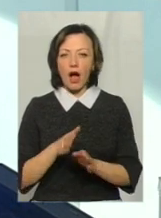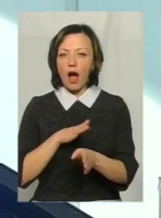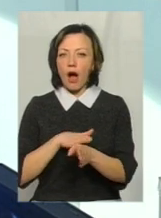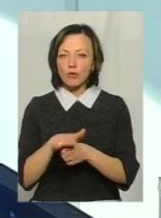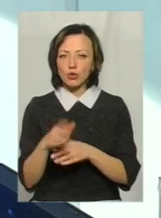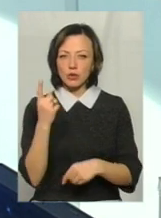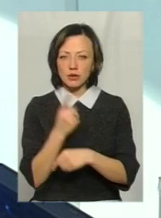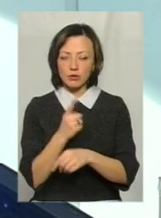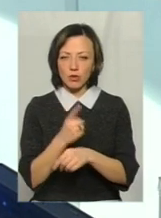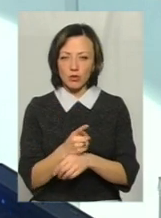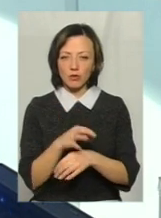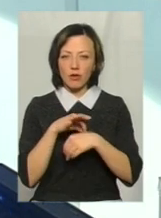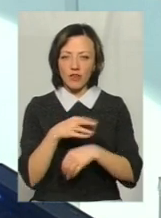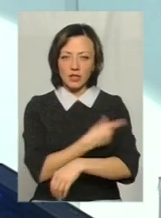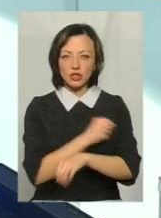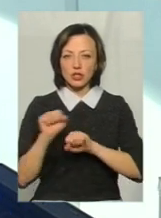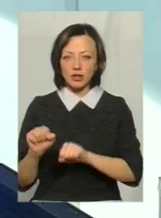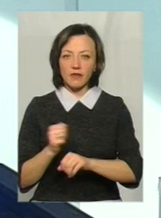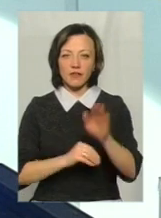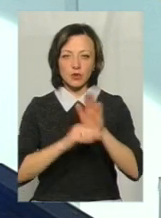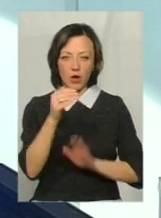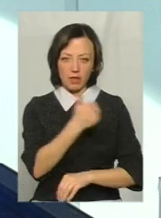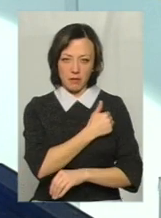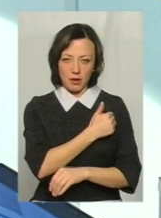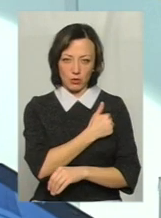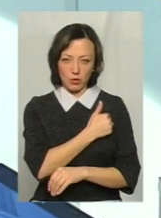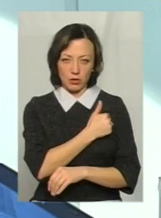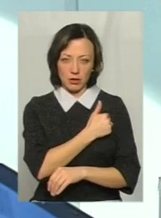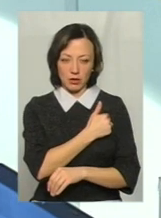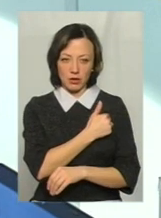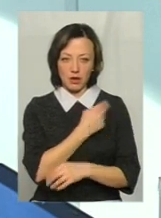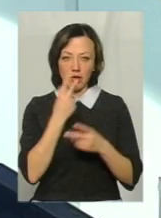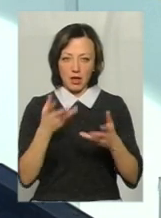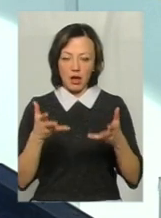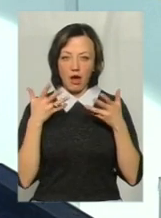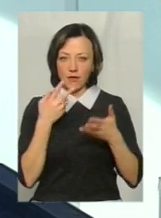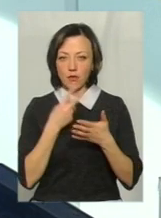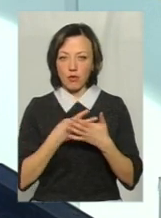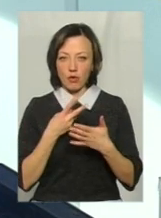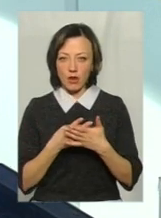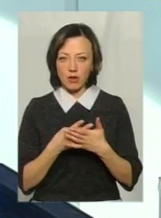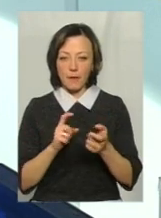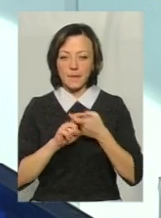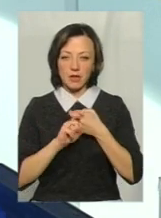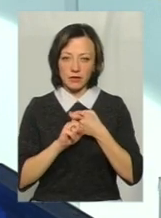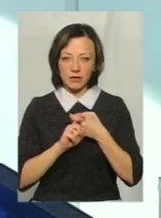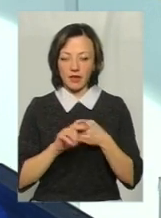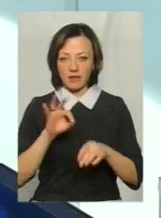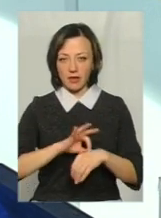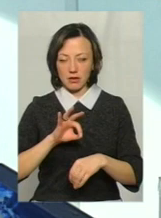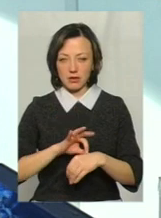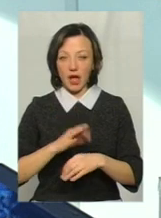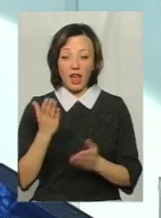на даний момент проведення профілактичних щеплень є дуже висока температура. явні такі прояви бактеріальної або вірусної